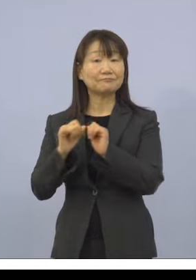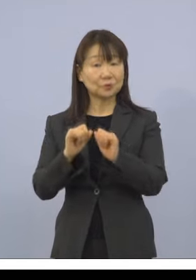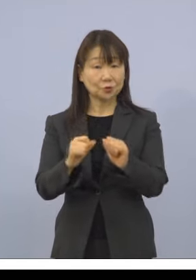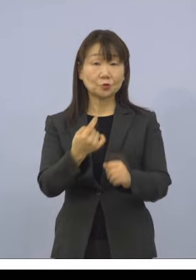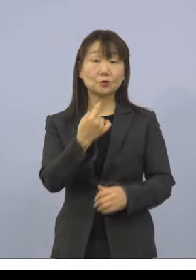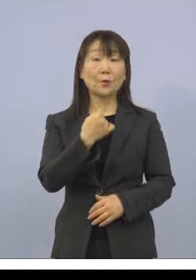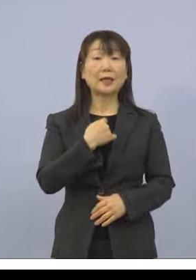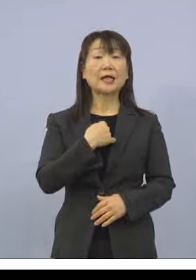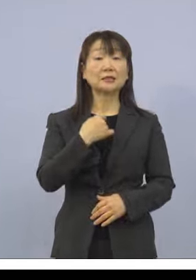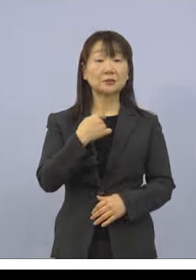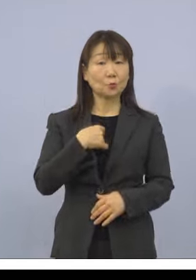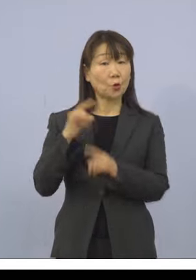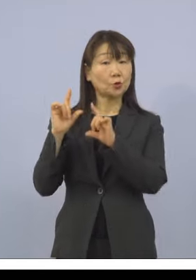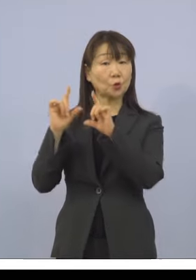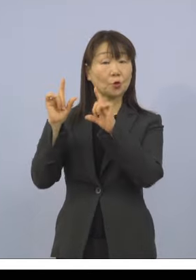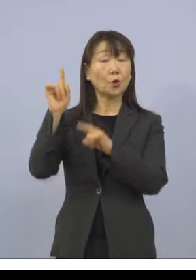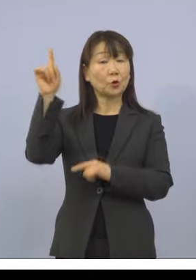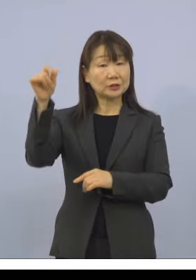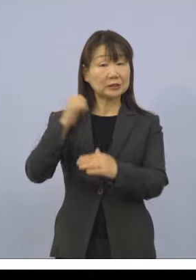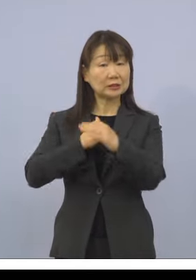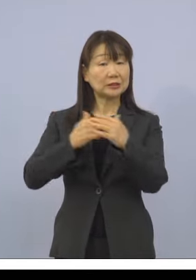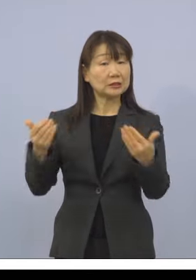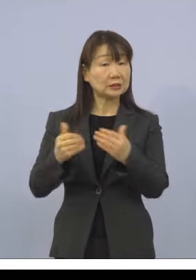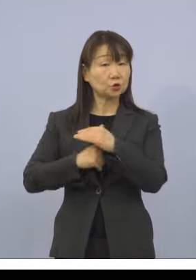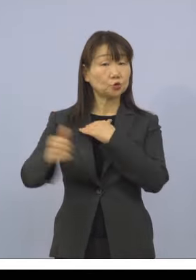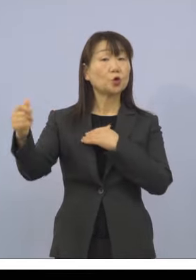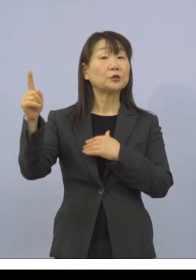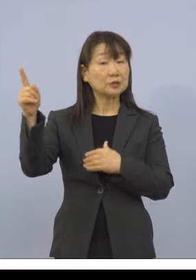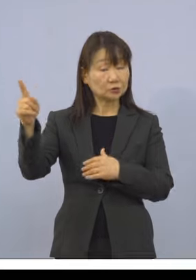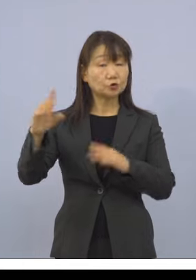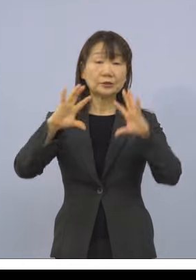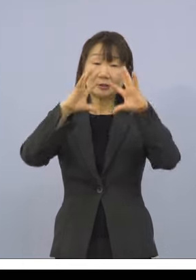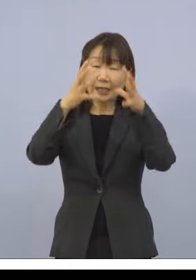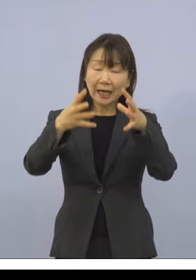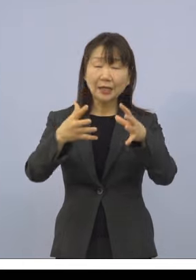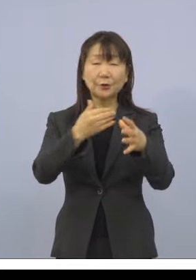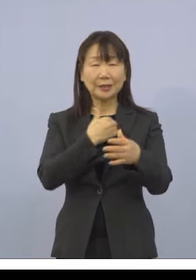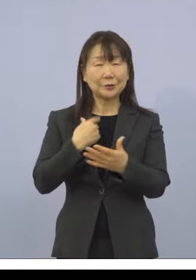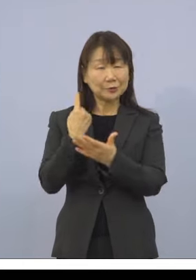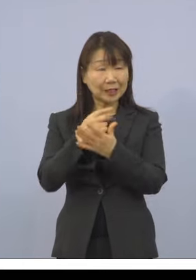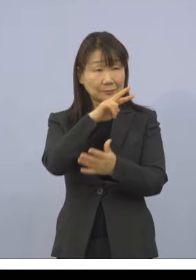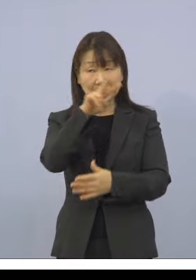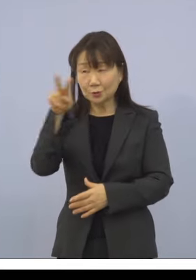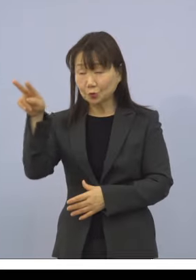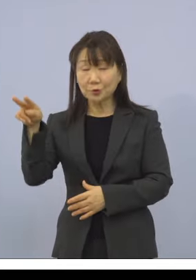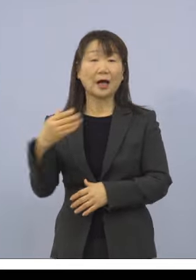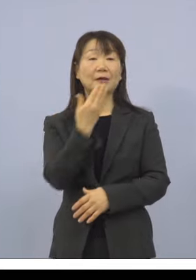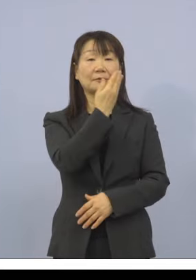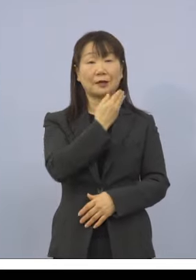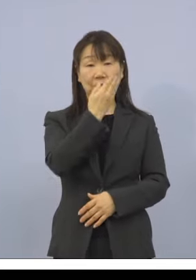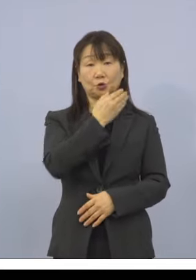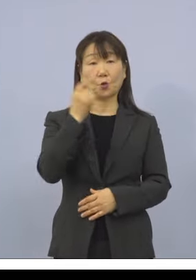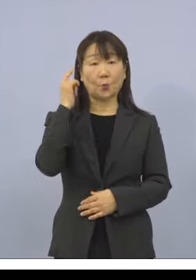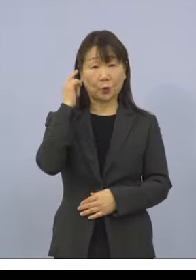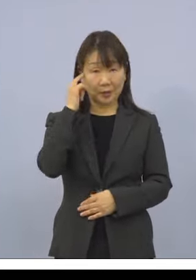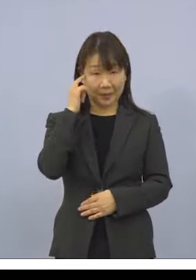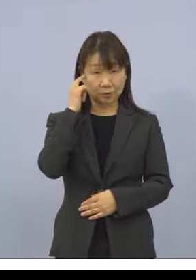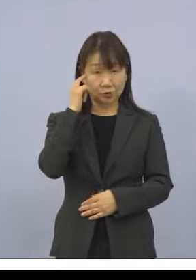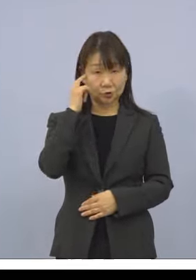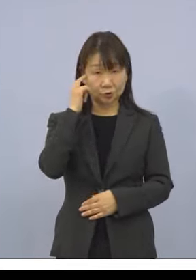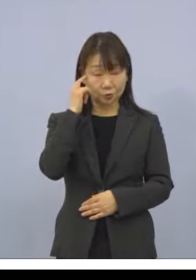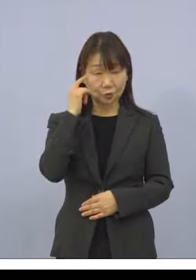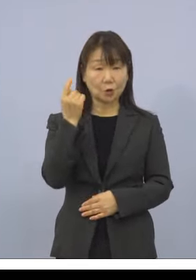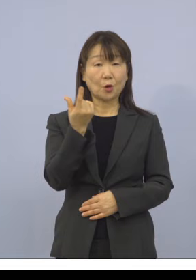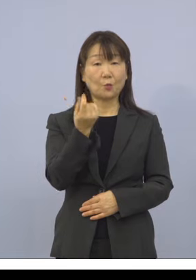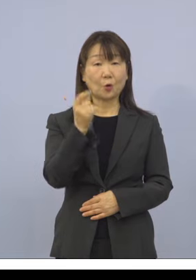にあのなるべく出張に行く、また世界をなるべく見るということが大事だと思っておりますが、まあ、モノレールに